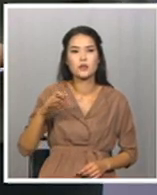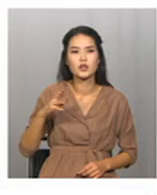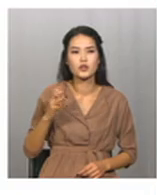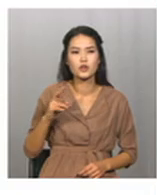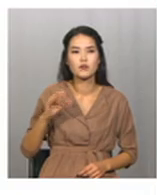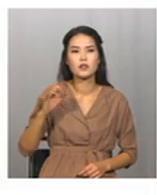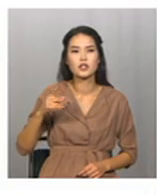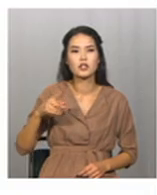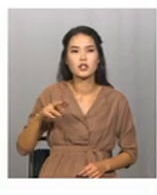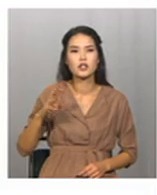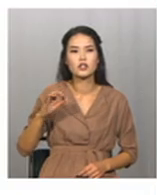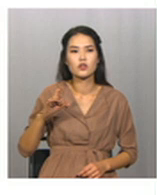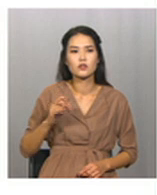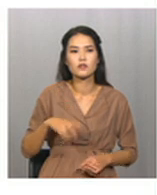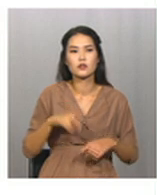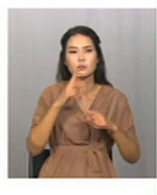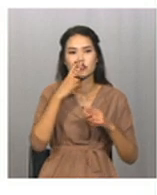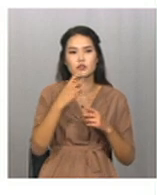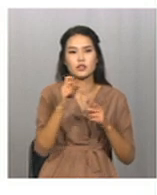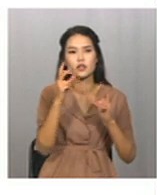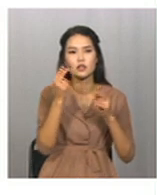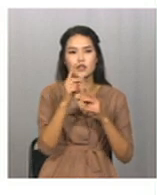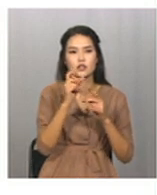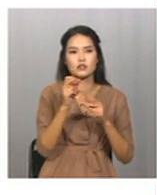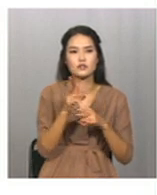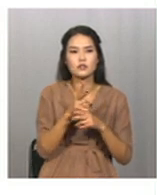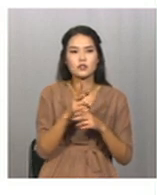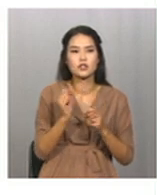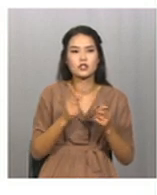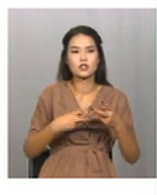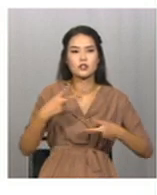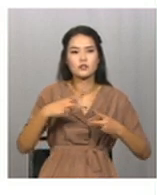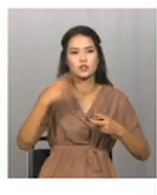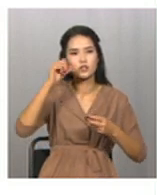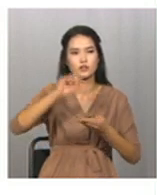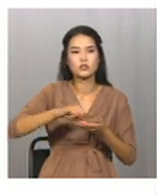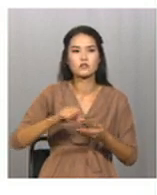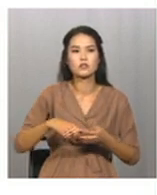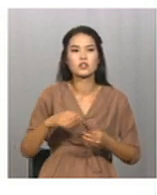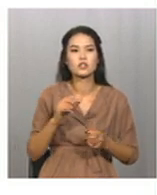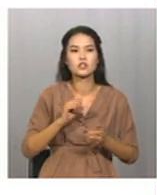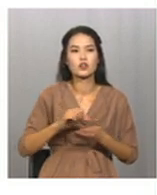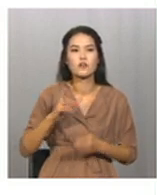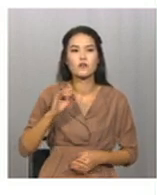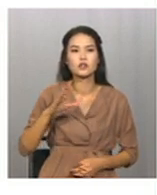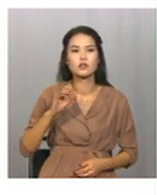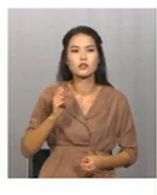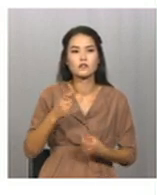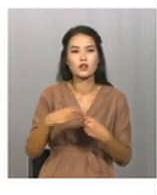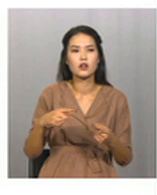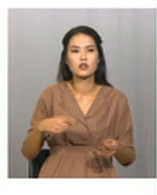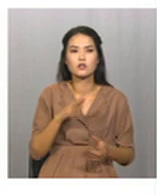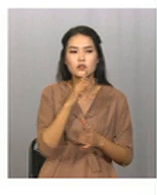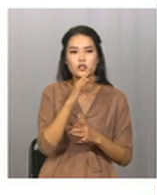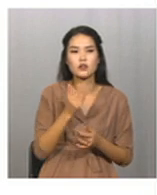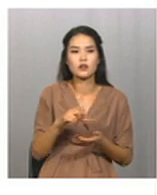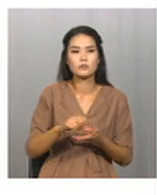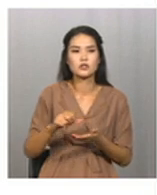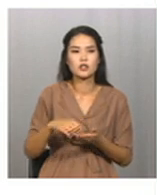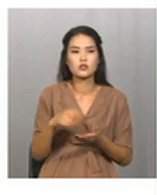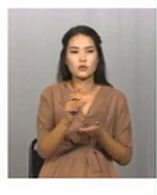Носкова. Ребята, посмотрите на кадры из фильмов и сравните героев, сыгравших Фандорина в разном возрасте, с описанием из